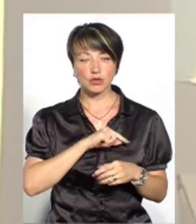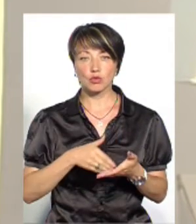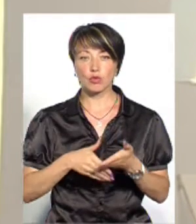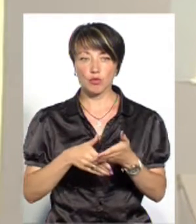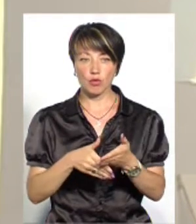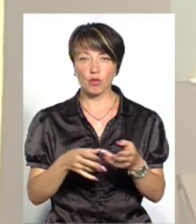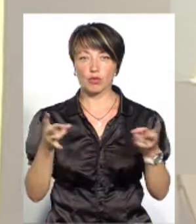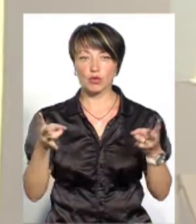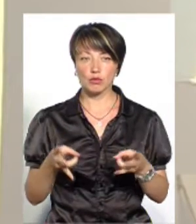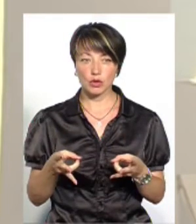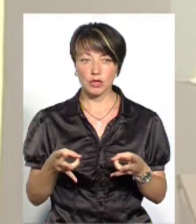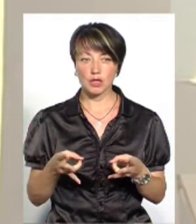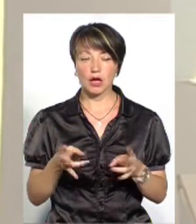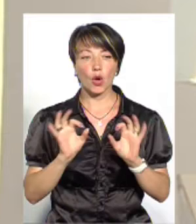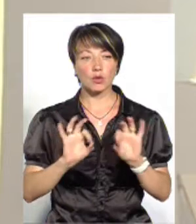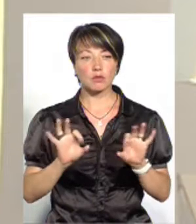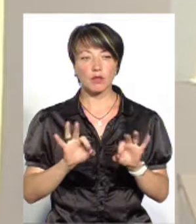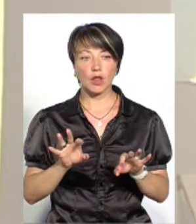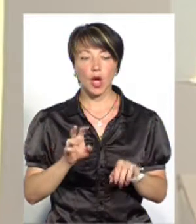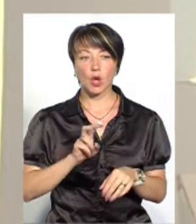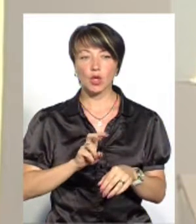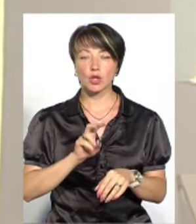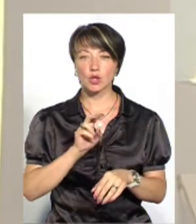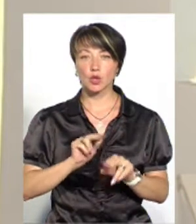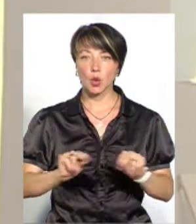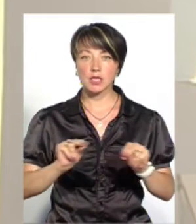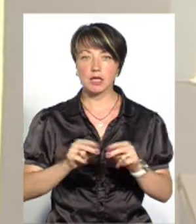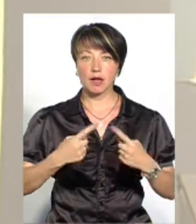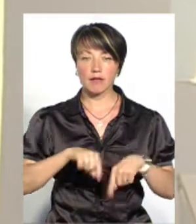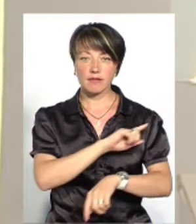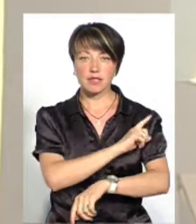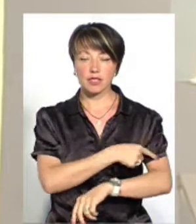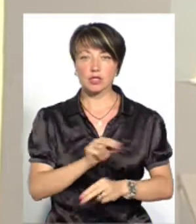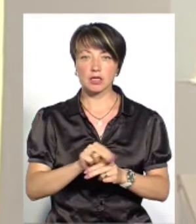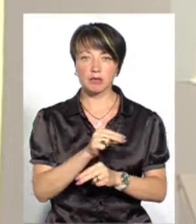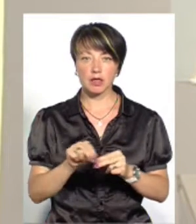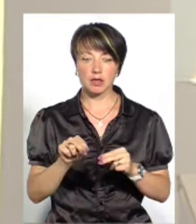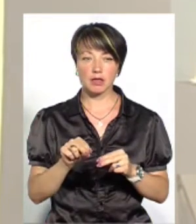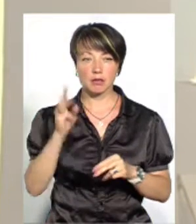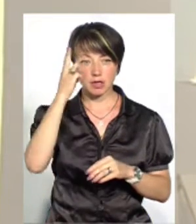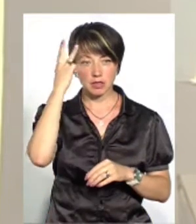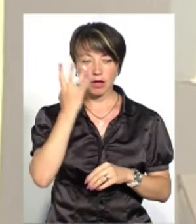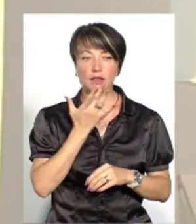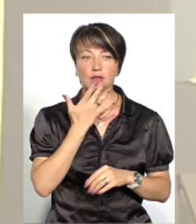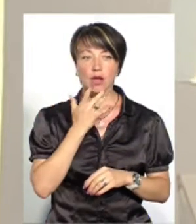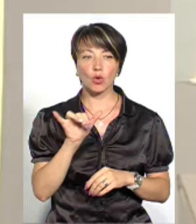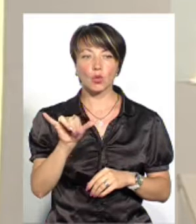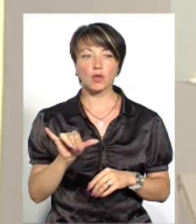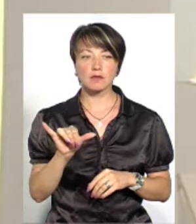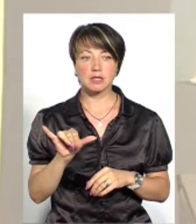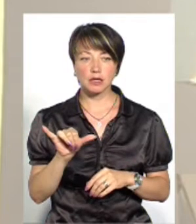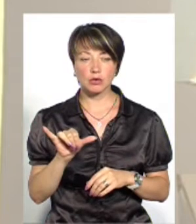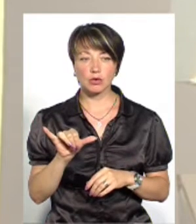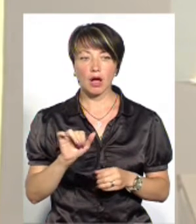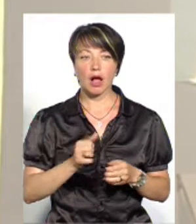психологічної допомоги потребує, нам розповів доцент кафедри фізичної терапії, ерготерапії Хмельницького національного